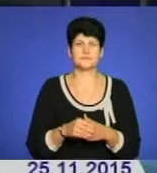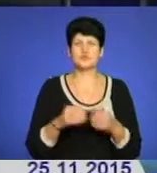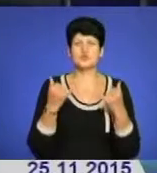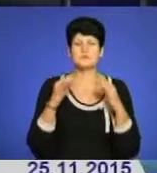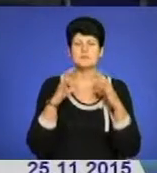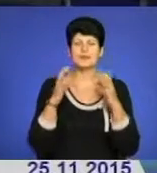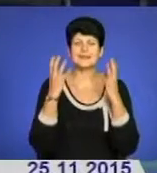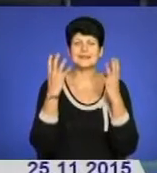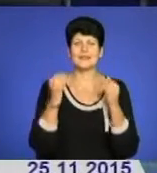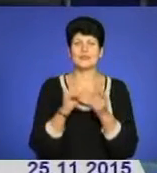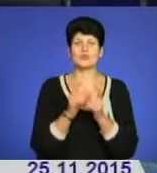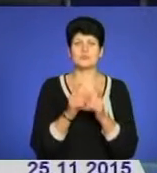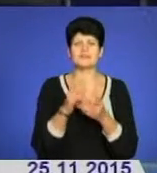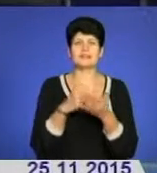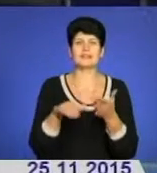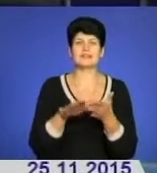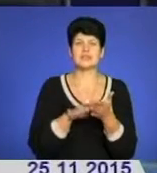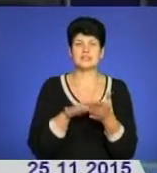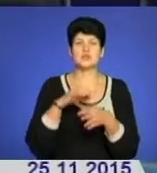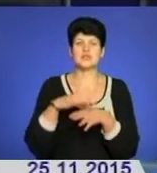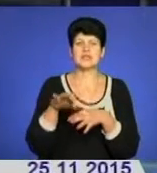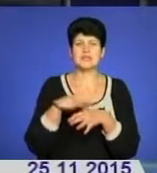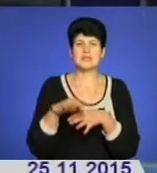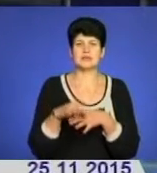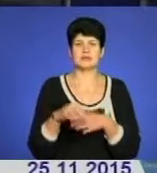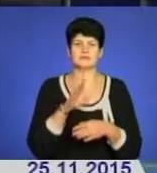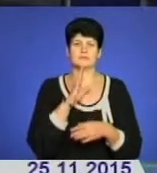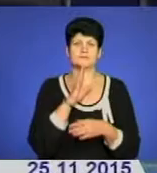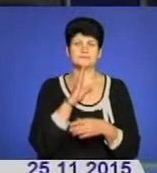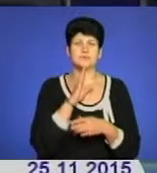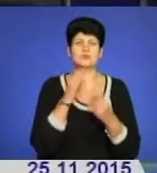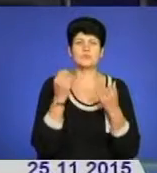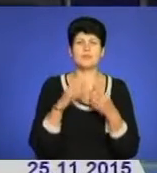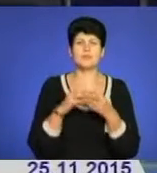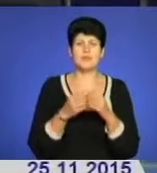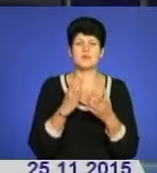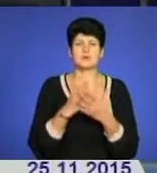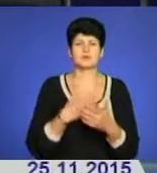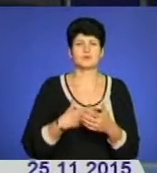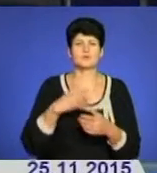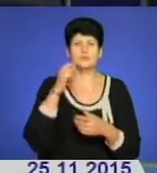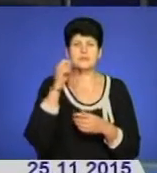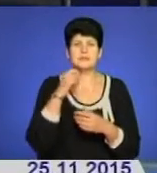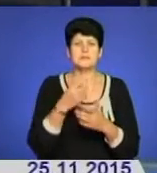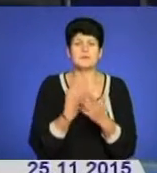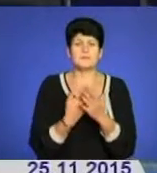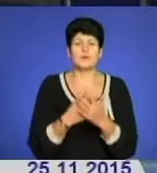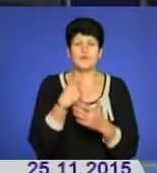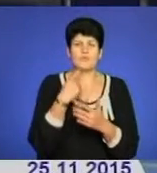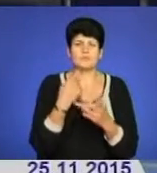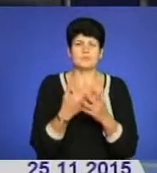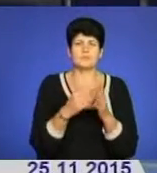Сьогодні міжнародний день боротьби за ліквідацію насилля по відношенню до жінок. Проблема залишається актуальною в Україні. Статистика свідчить, що більш